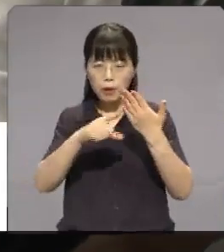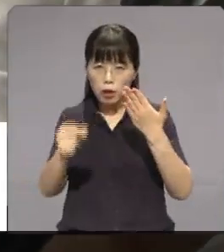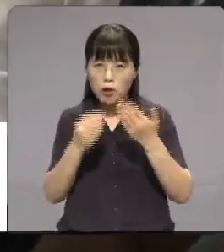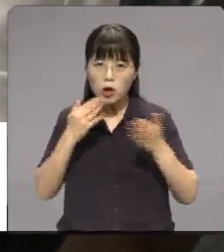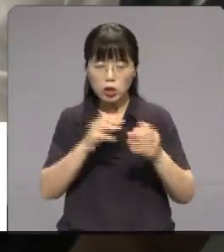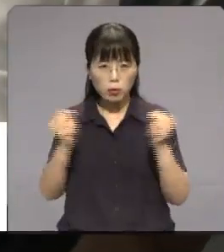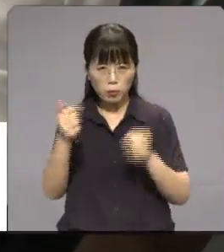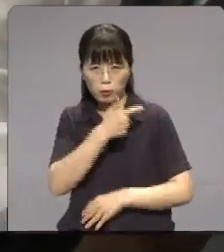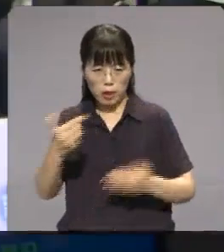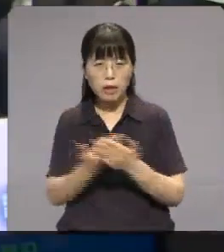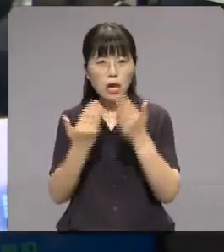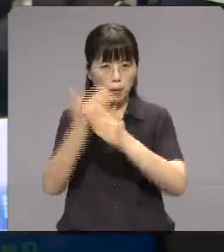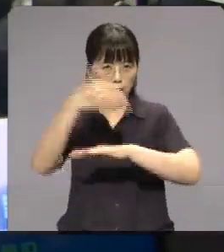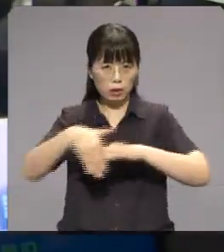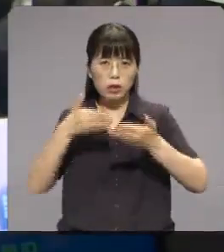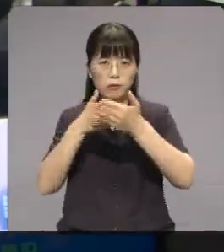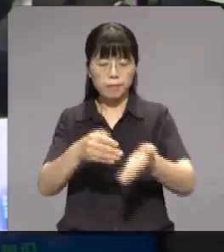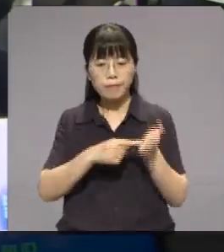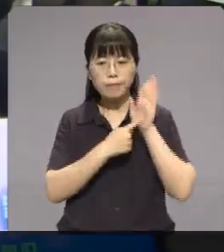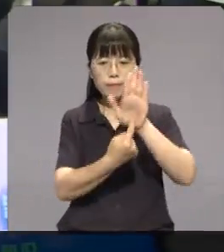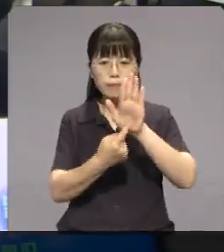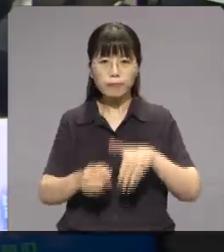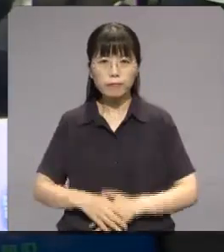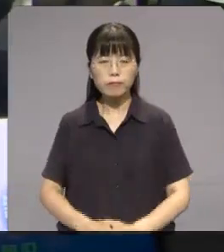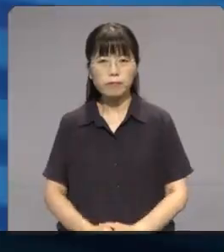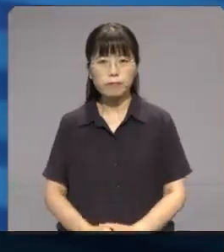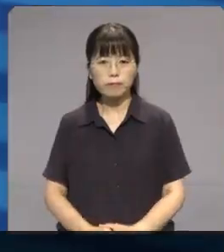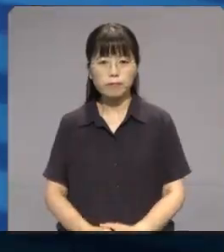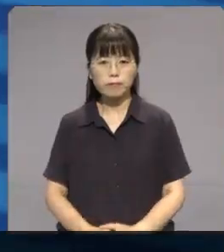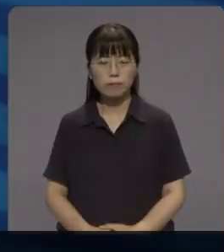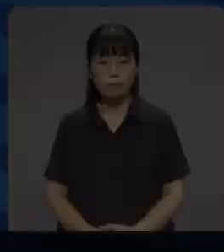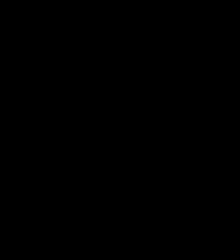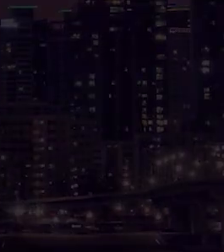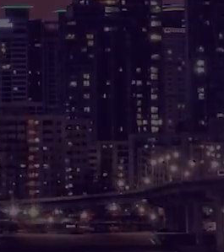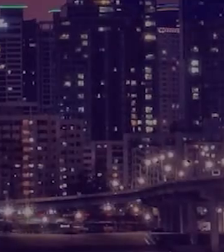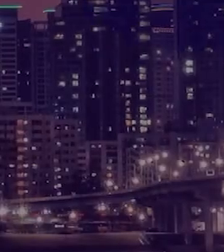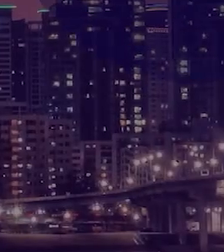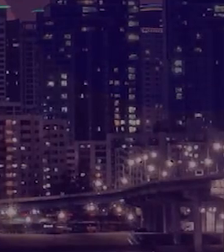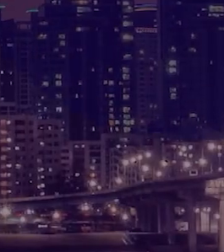북부 대개발 계획을 내놓겠다고 밝혔습니다. OBS 뉴스 권현입니다.